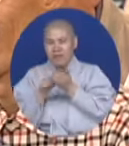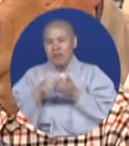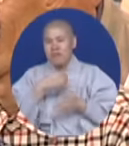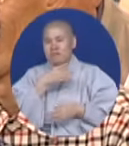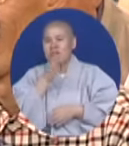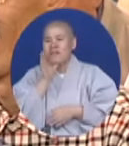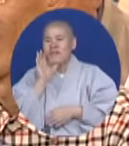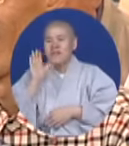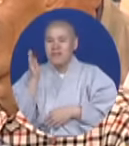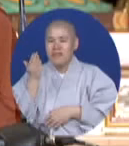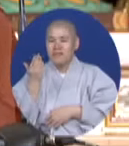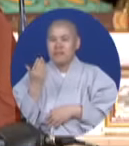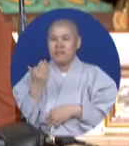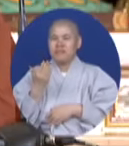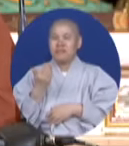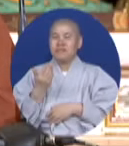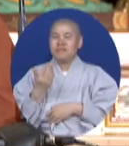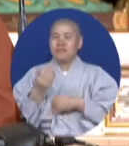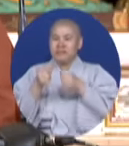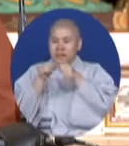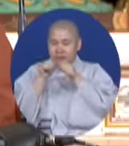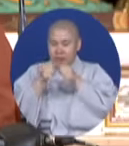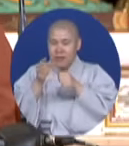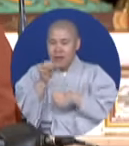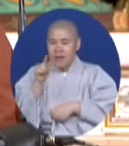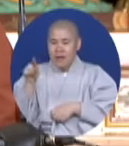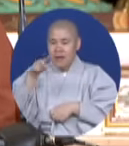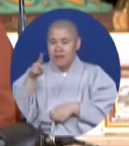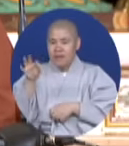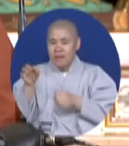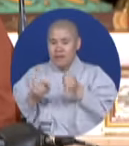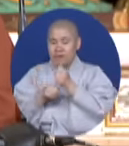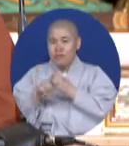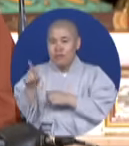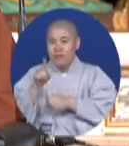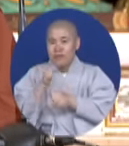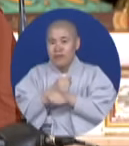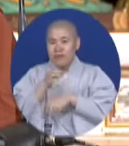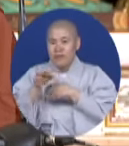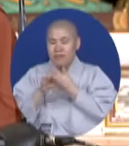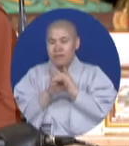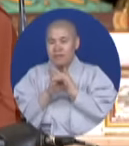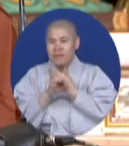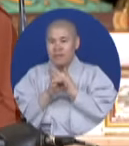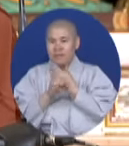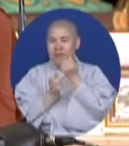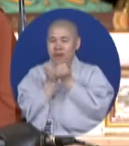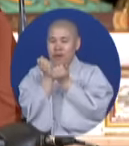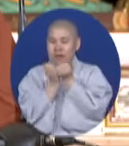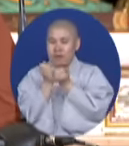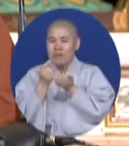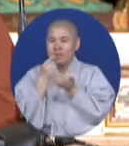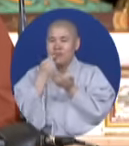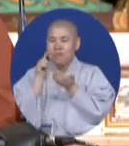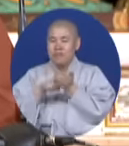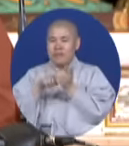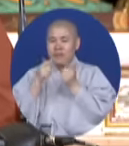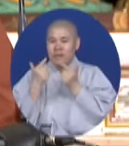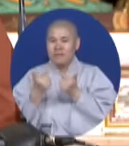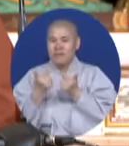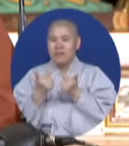그런데 구체적으로 아상이 뭐냐 이런 거 이거 해석이 그렇게 쉬운 게 아니에요.